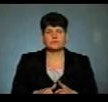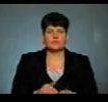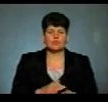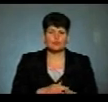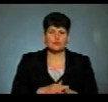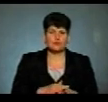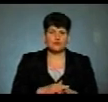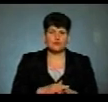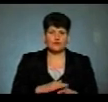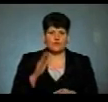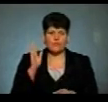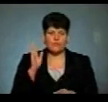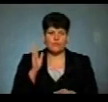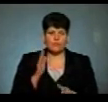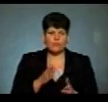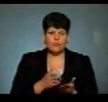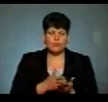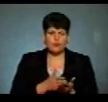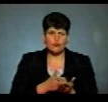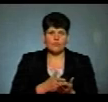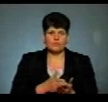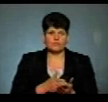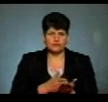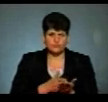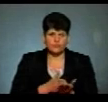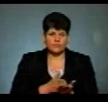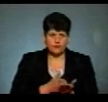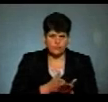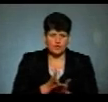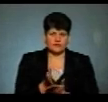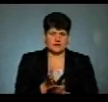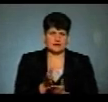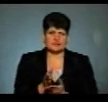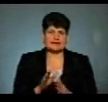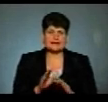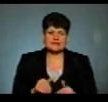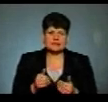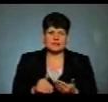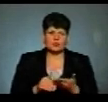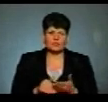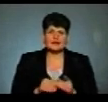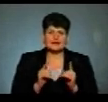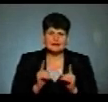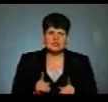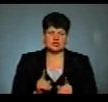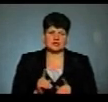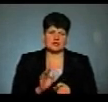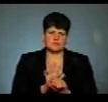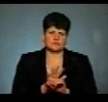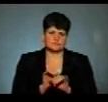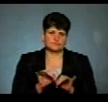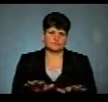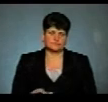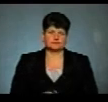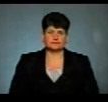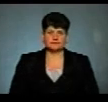цілковитому, тобто в однопрофільний лікувальний заклад для надання допомоги лише хворим на COVID-19. Я вам дякую, що були гостем